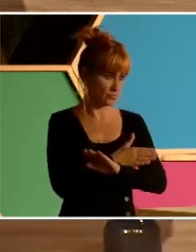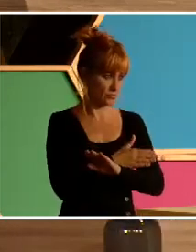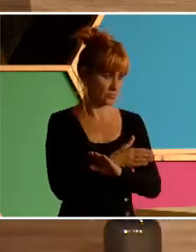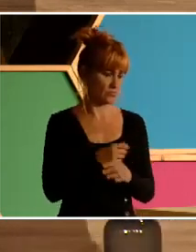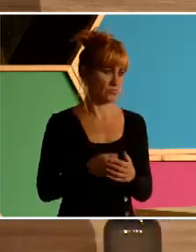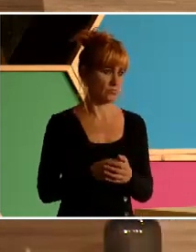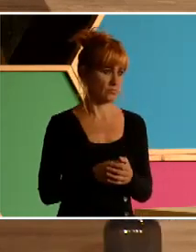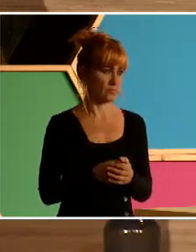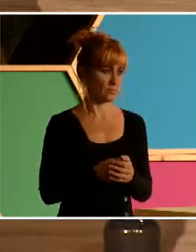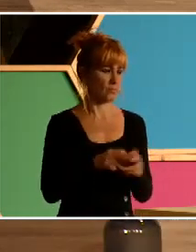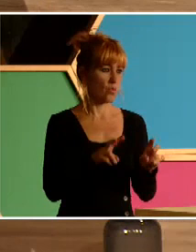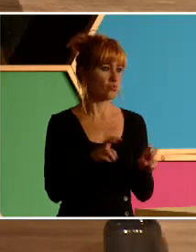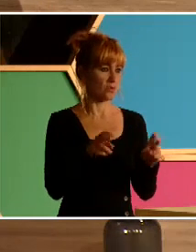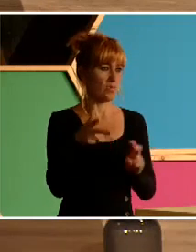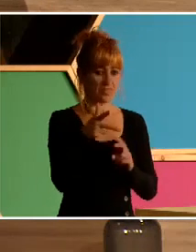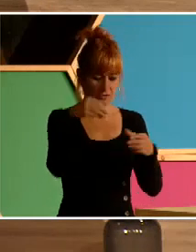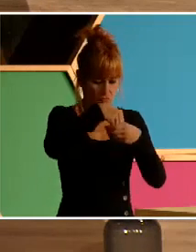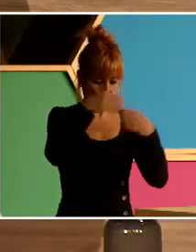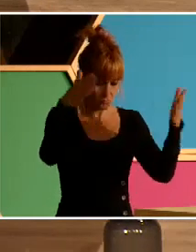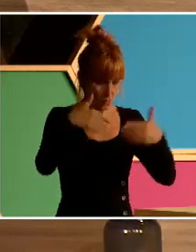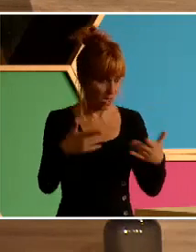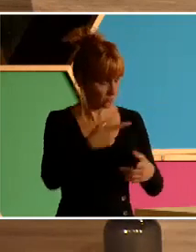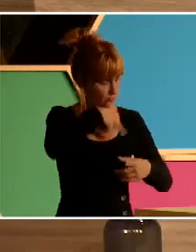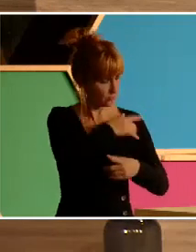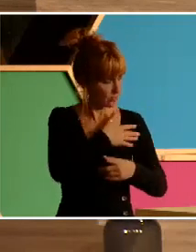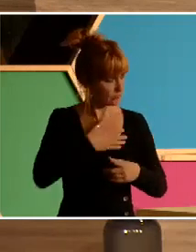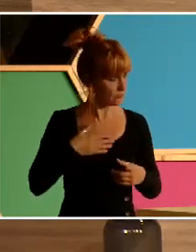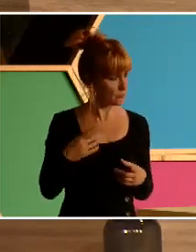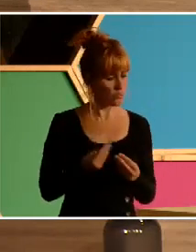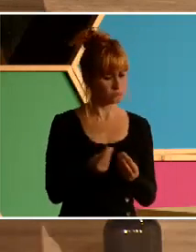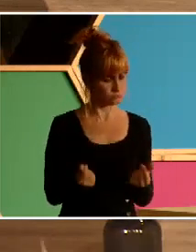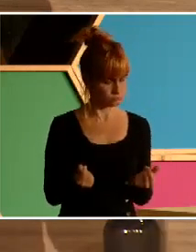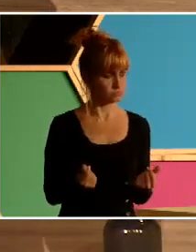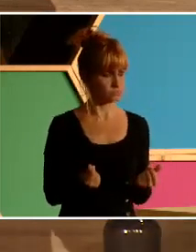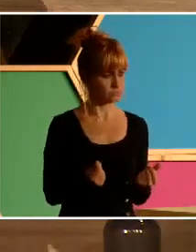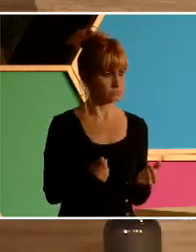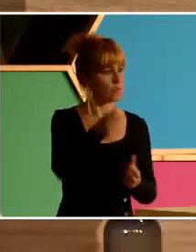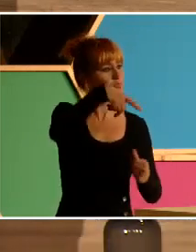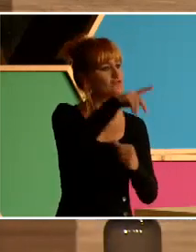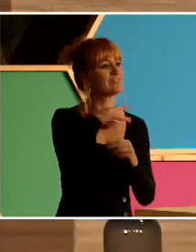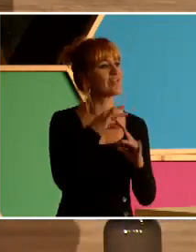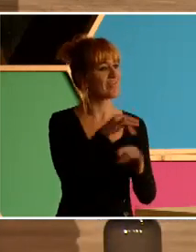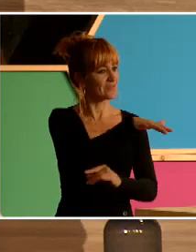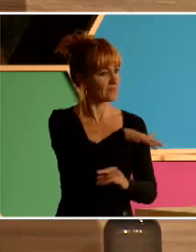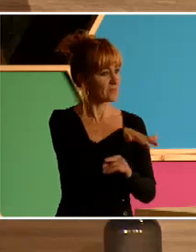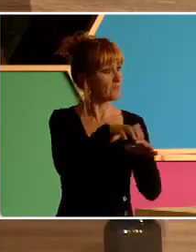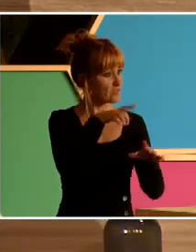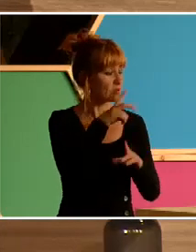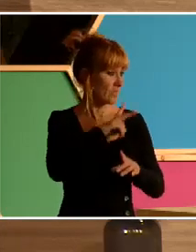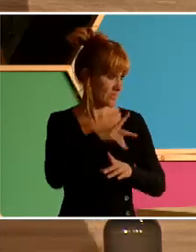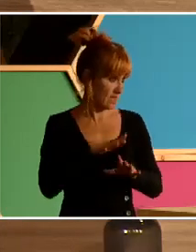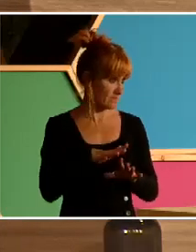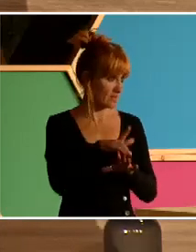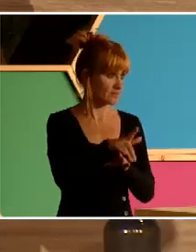dret que volíem acabar amb ell, era, i això ho recordareu tots els que sou de Gràcia, que abans heu dit que molts éreu de Gràcia, la